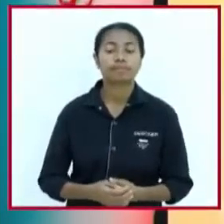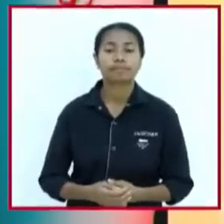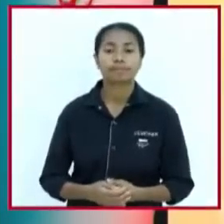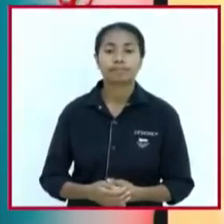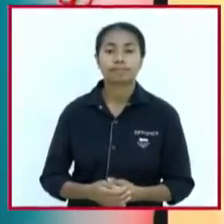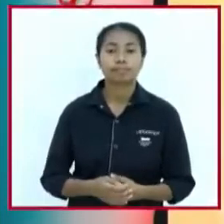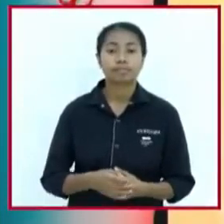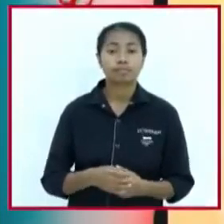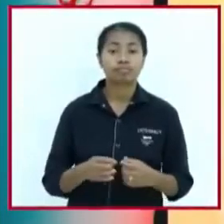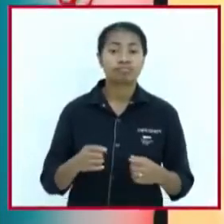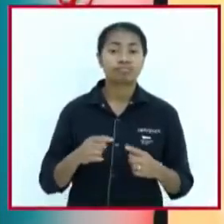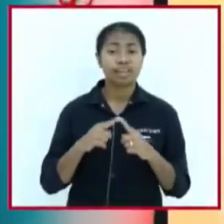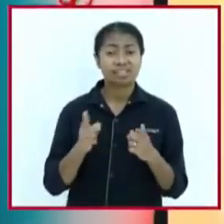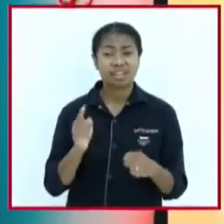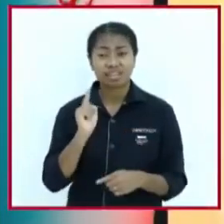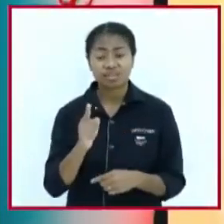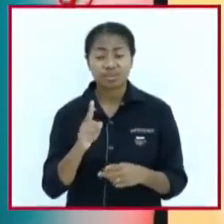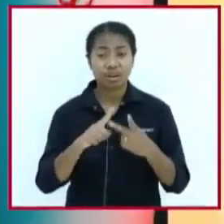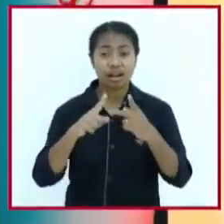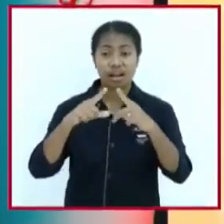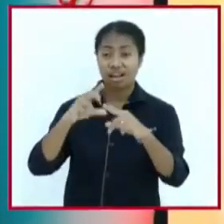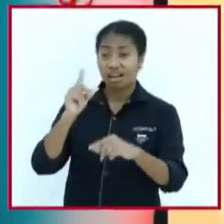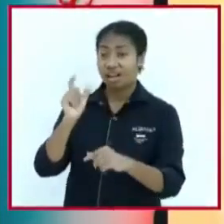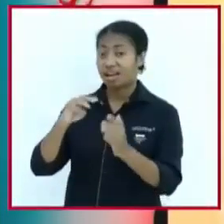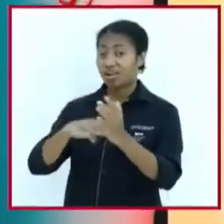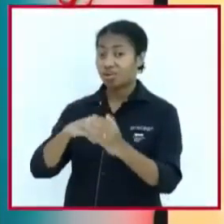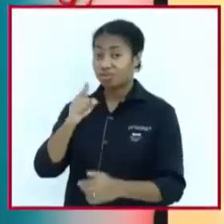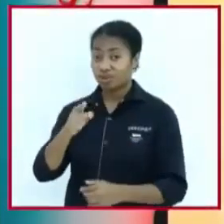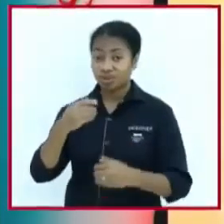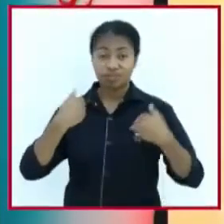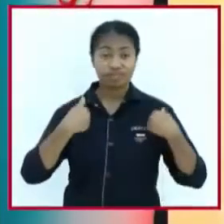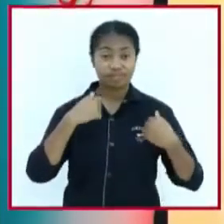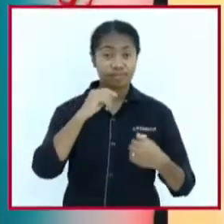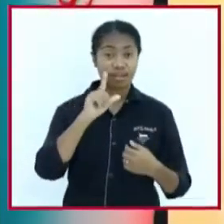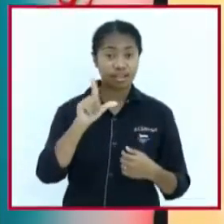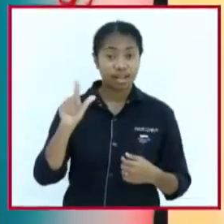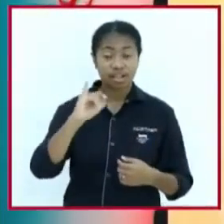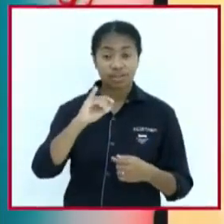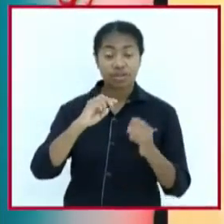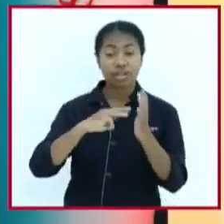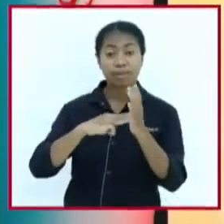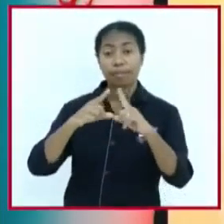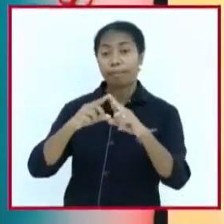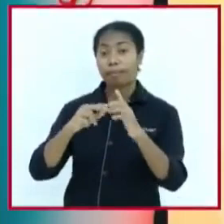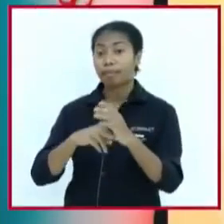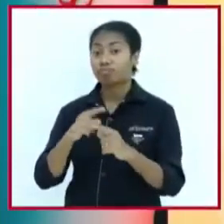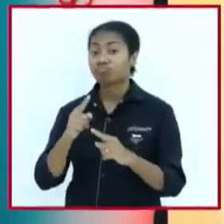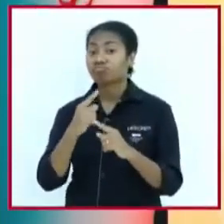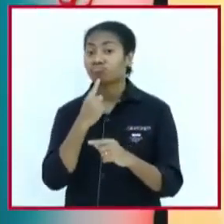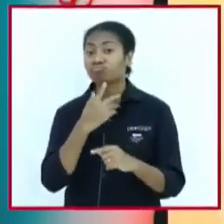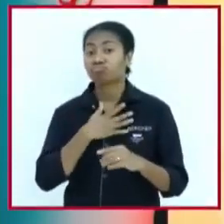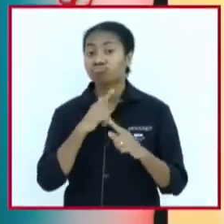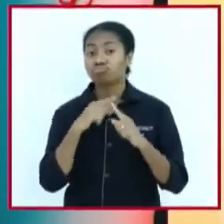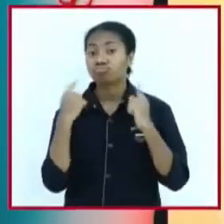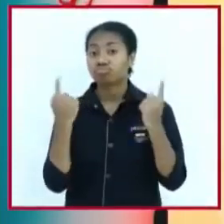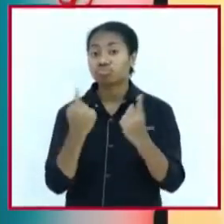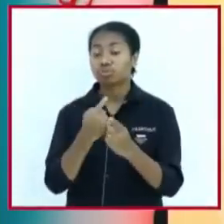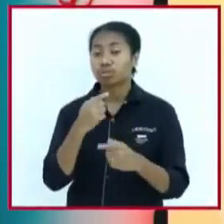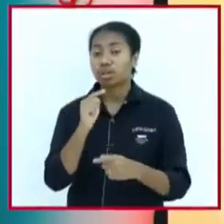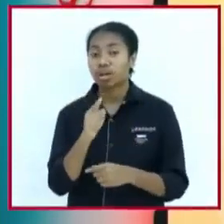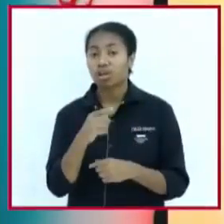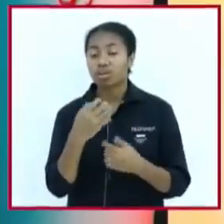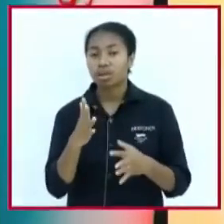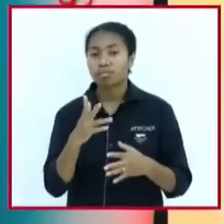selain itu Harun itu Imam tapi dia juga berdosa karena itu tiap kali